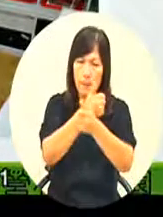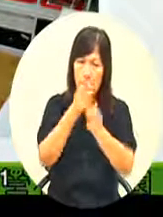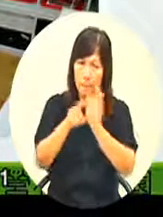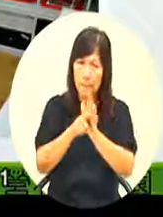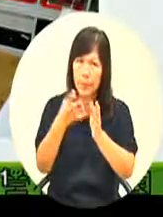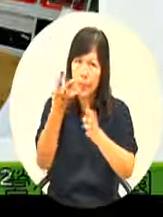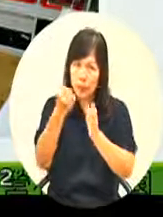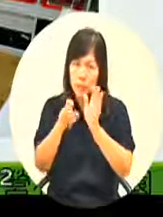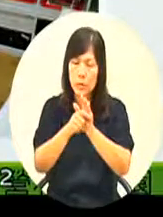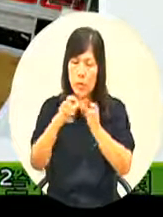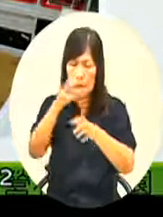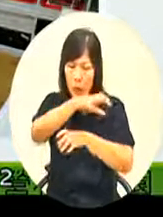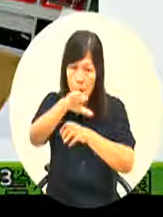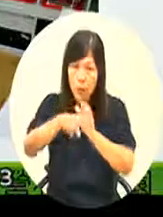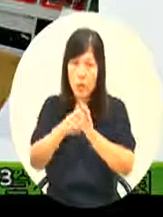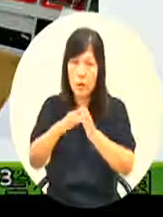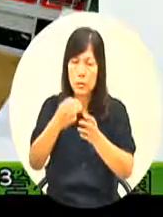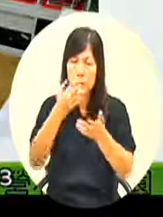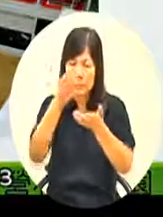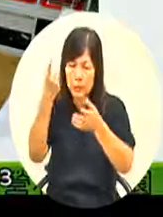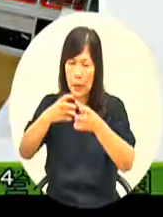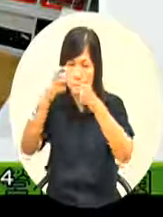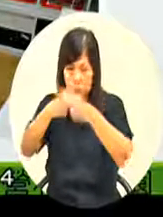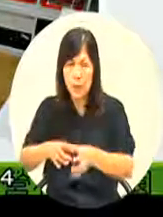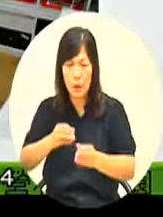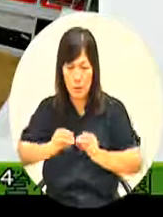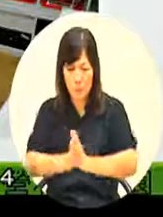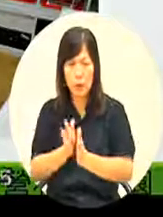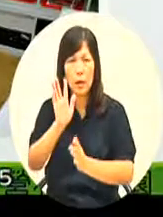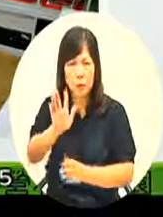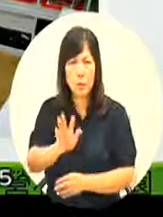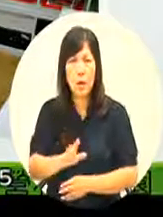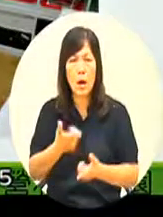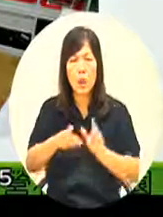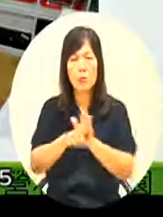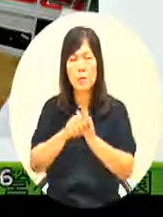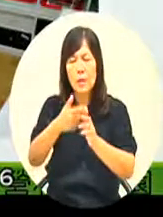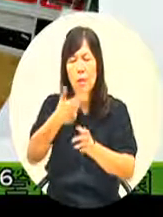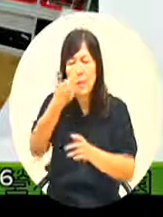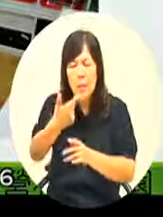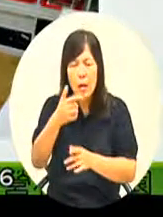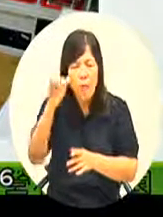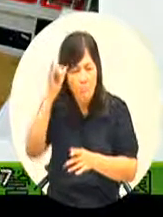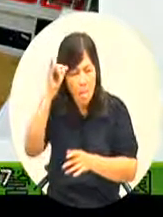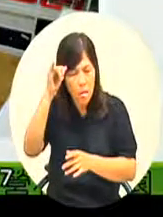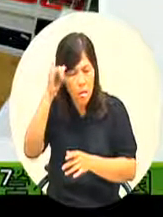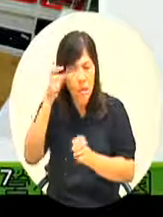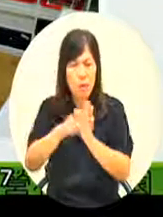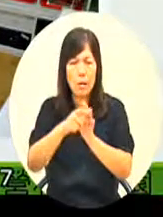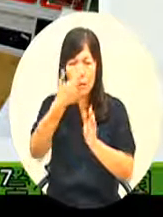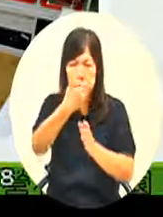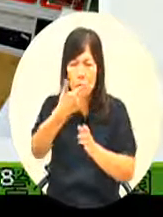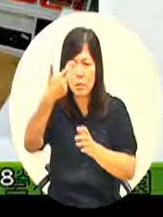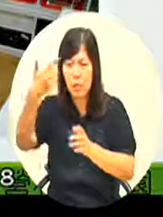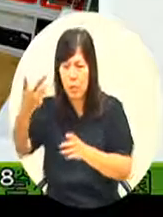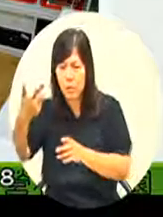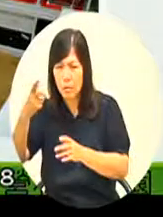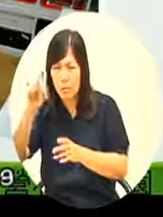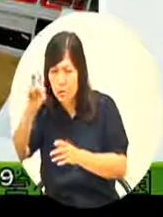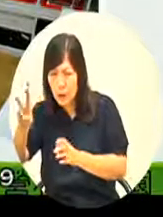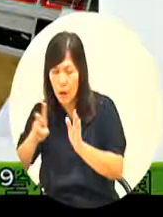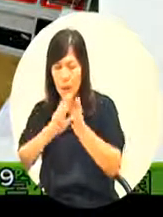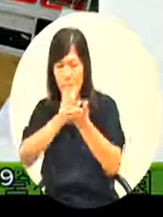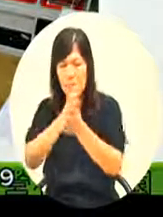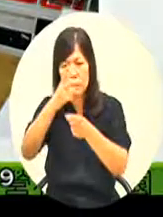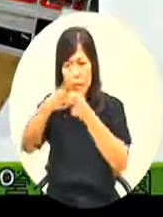有多少空间的非营利幼稚园可以马上生出来，而不是这种牛步哈，从6到12所你要花2年。那所